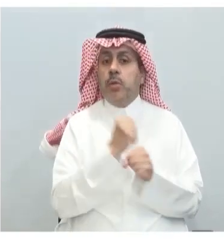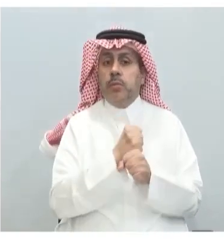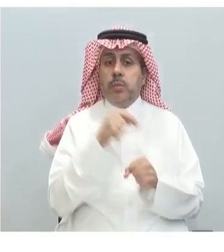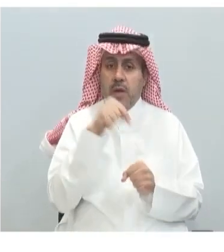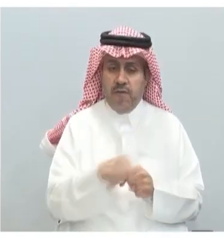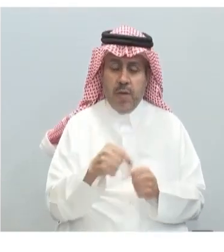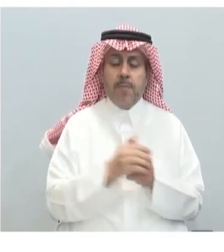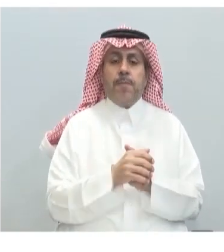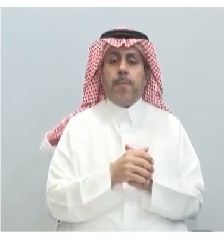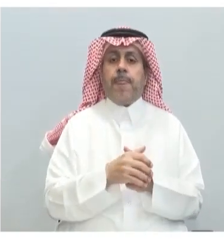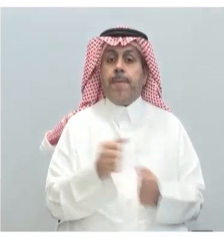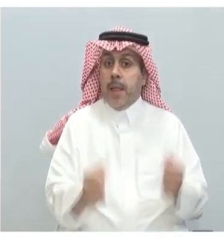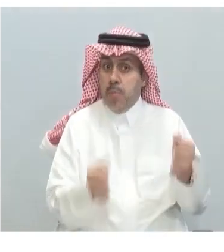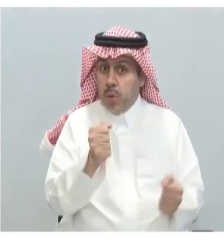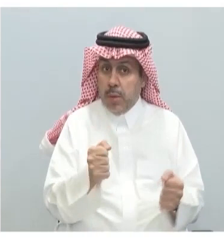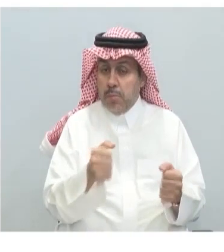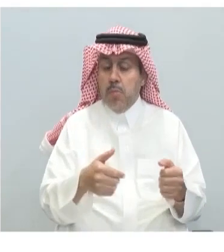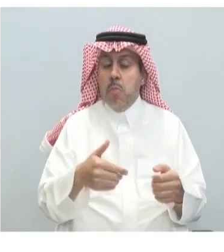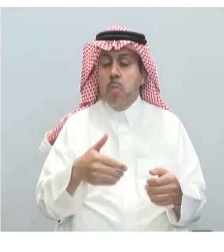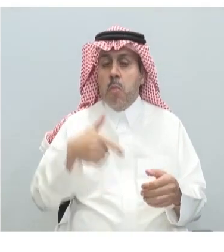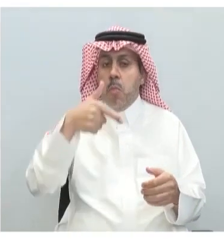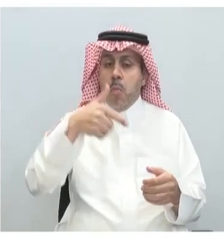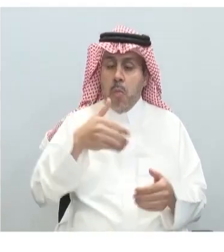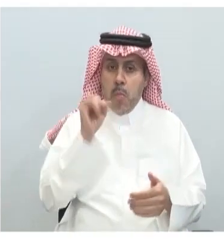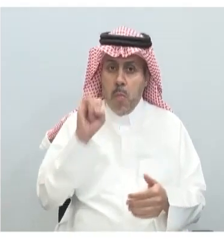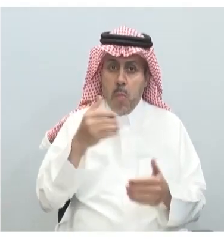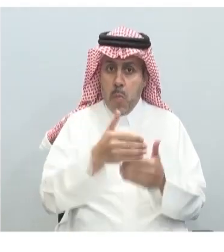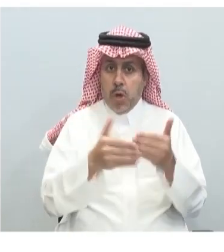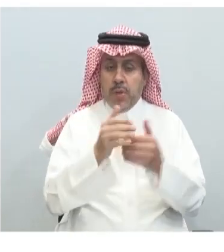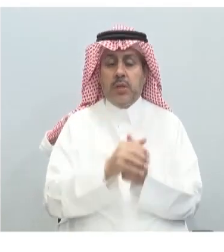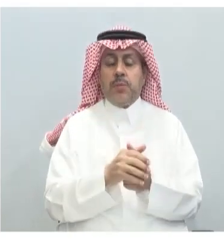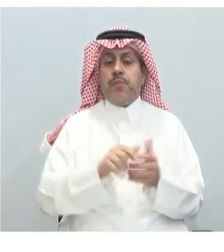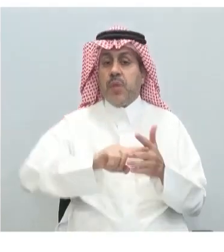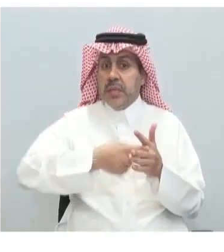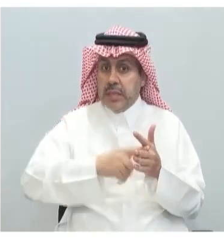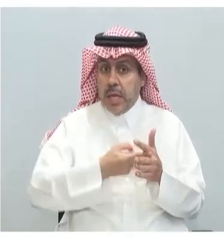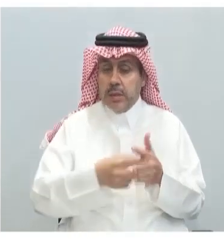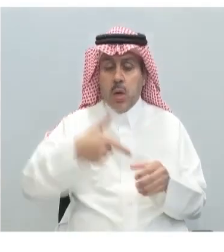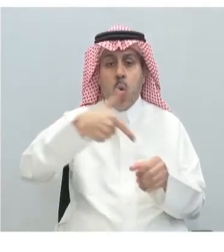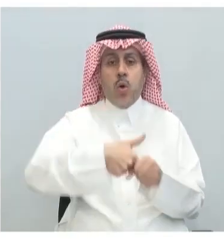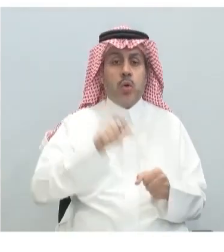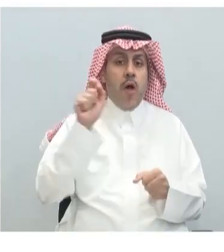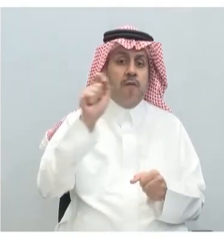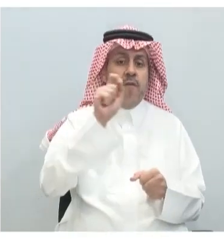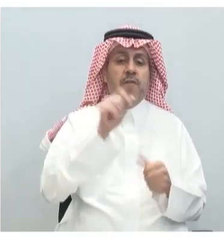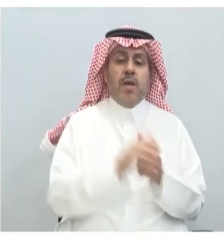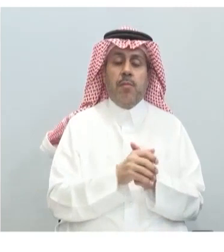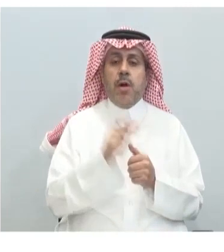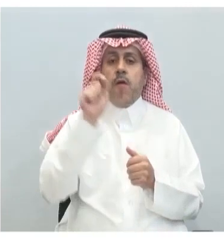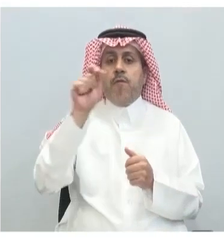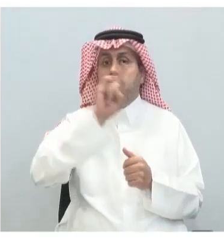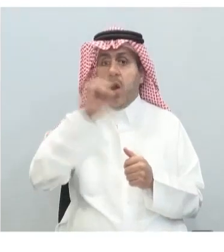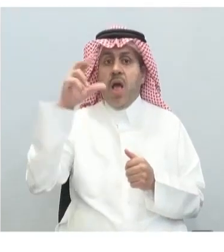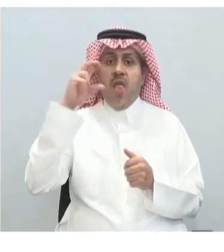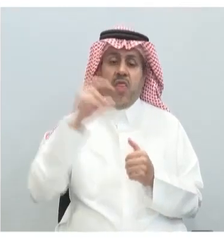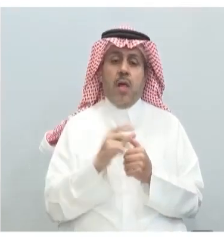في في المركبات التقليديه او المركبات التقليديه لذلك يصنع خزان وقود الاف اف في من فلاذ الذي لا